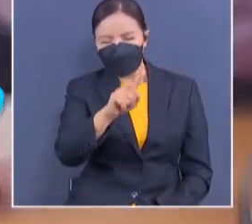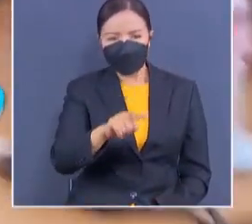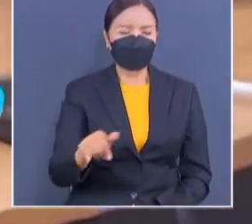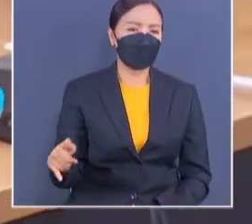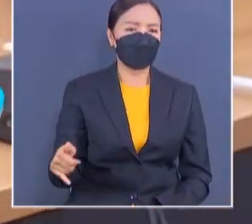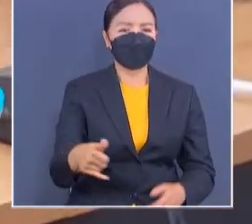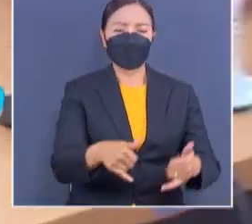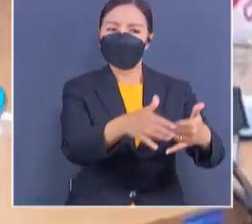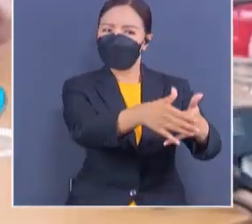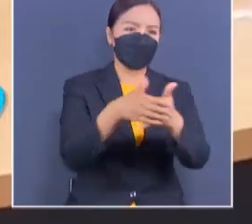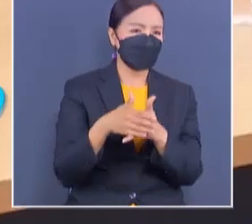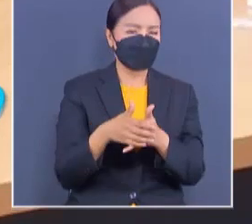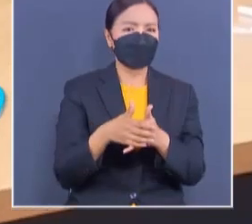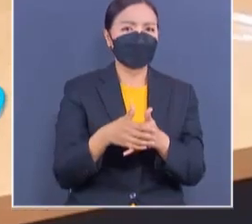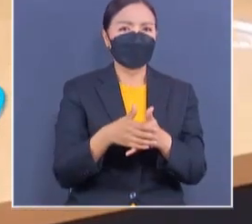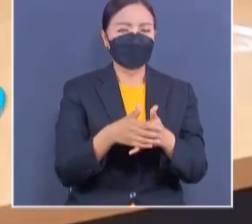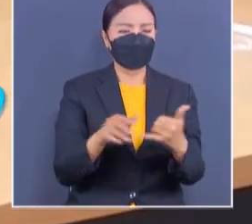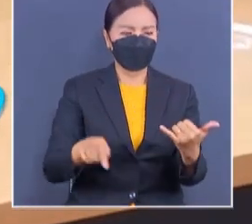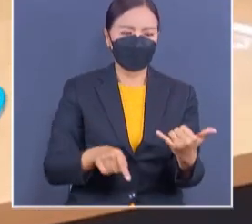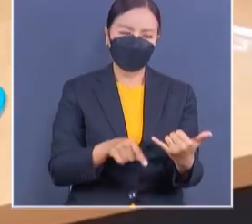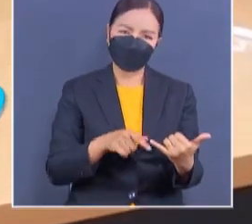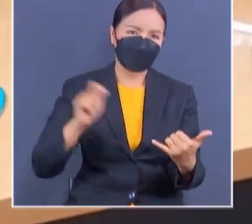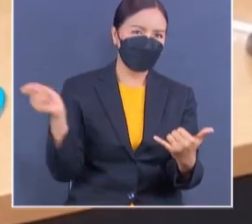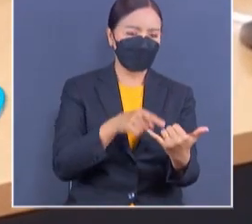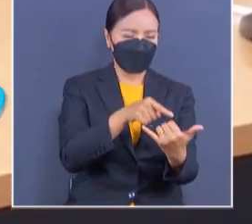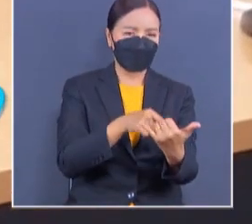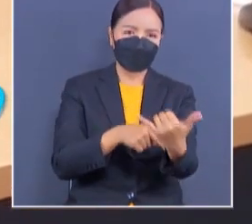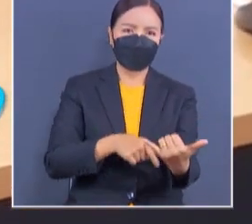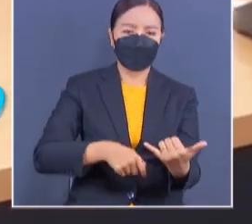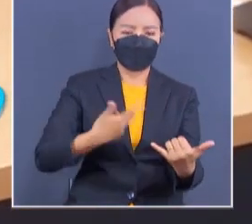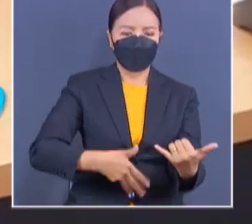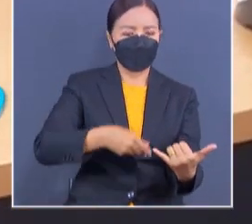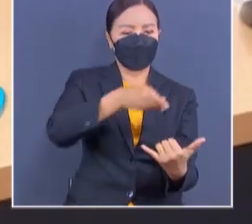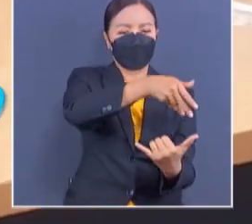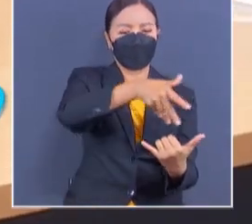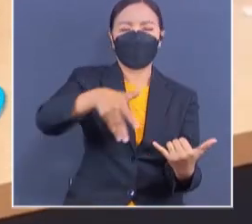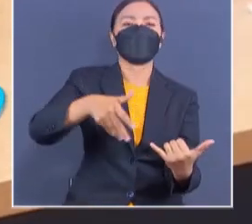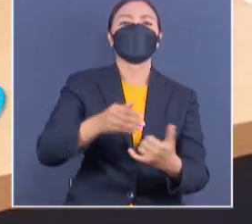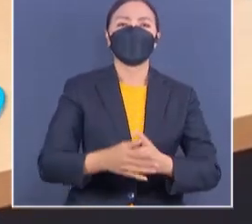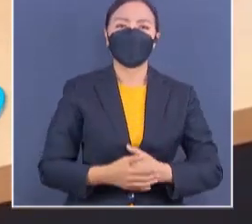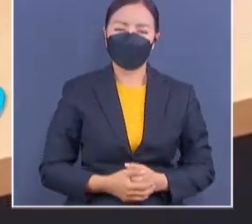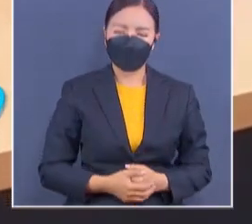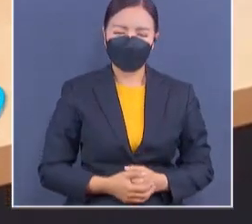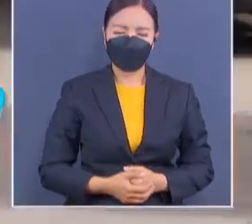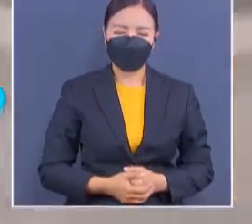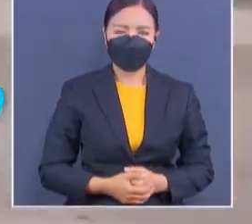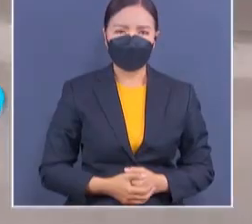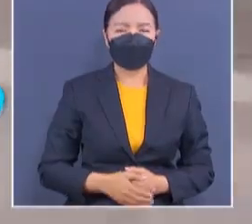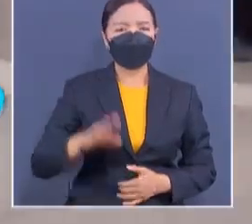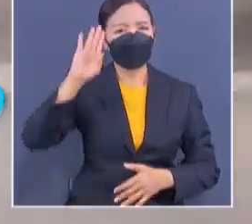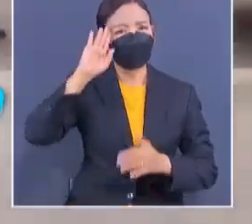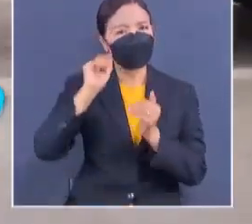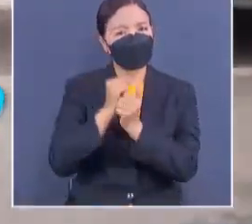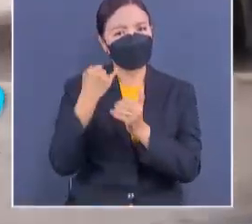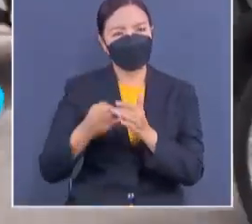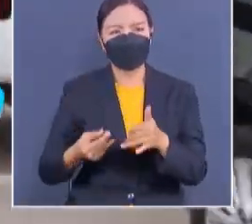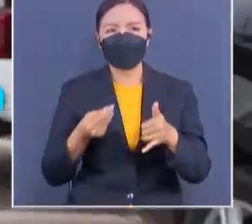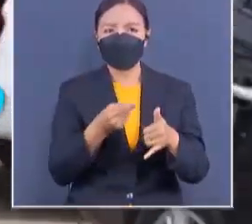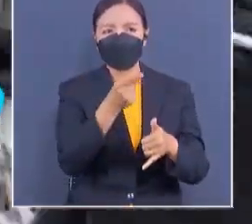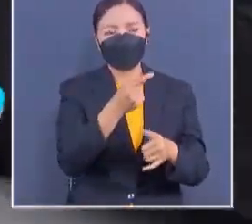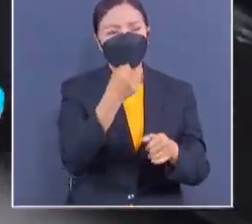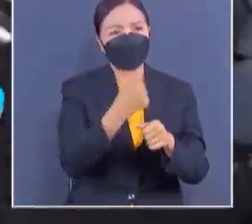านี้อีก อ้อแต่ลูกน้องไปขายแล้วลูกน้องก็โพสต์ว่าขายแล้วได้ 90,000 ค่ะ คนอะไรนะคนจริงไม่พูด